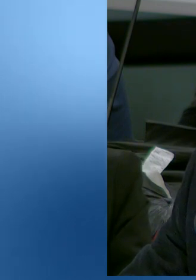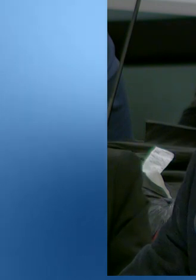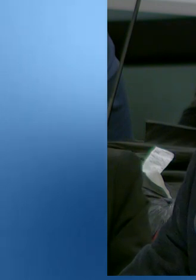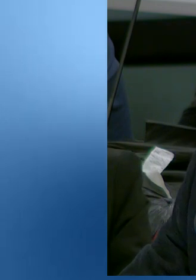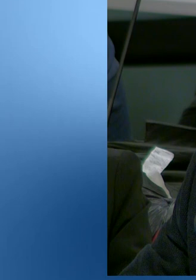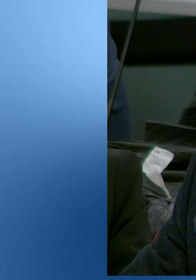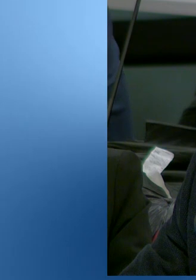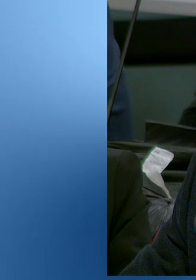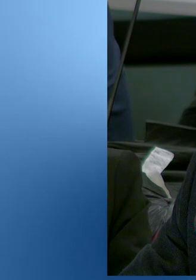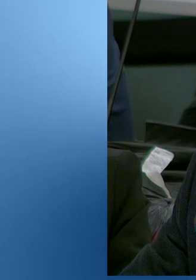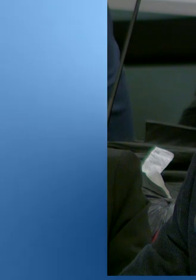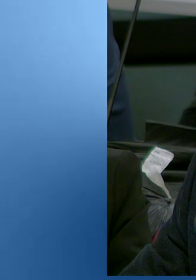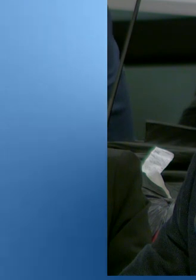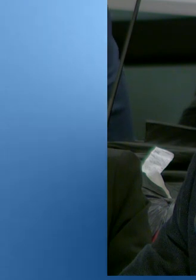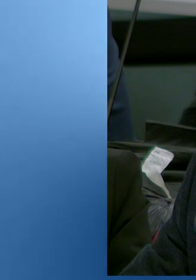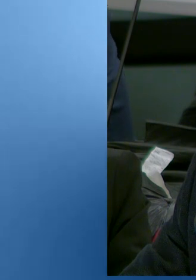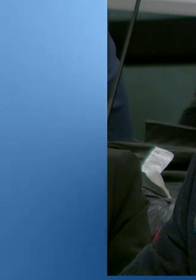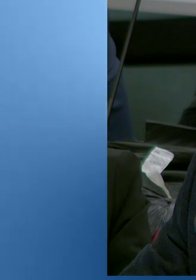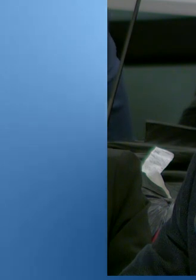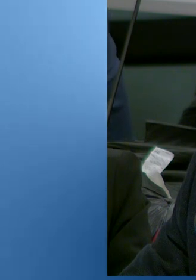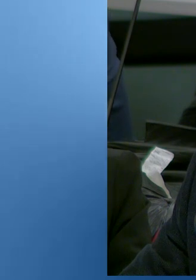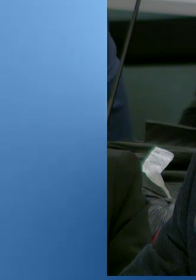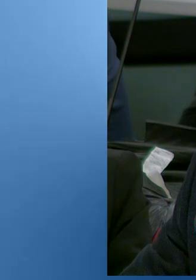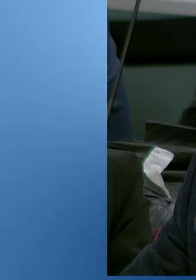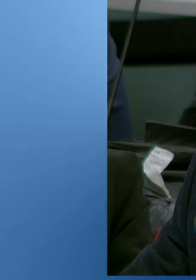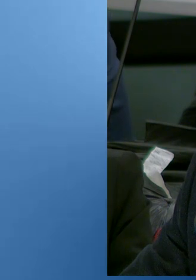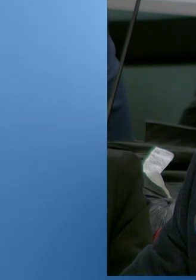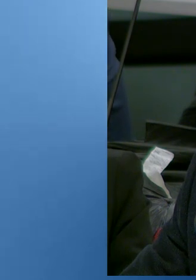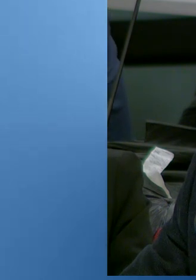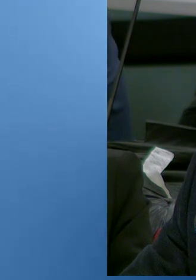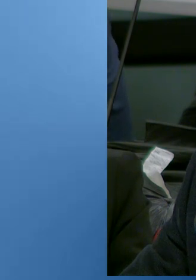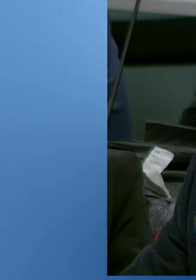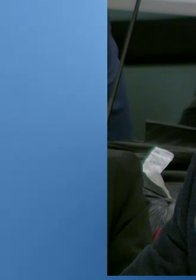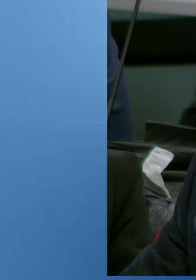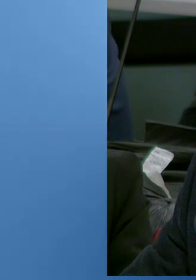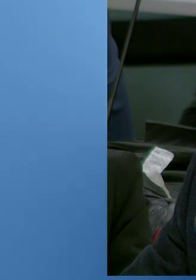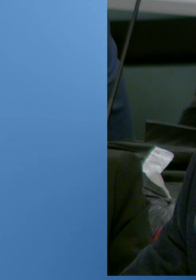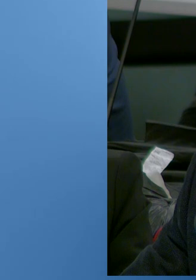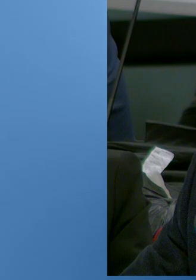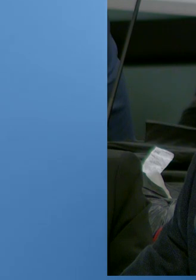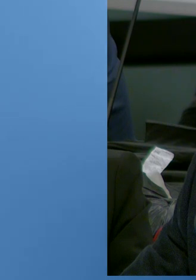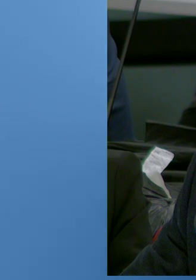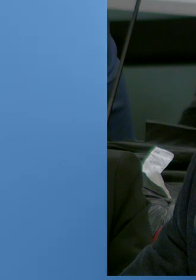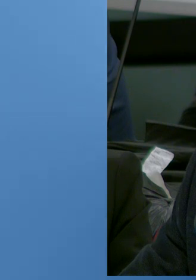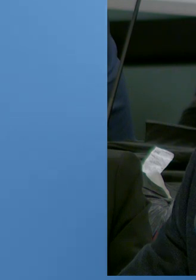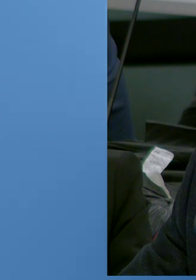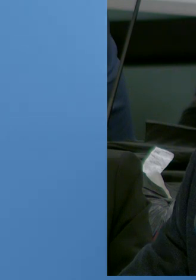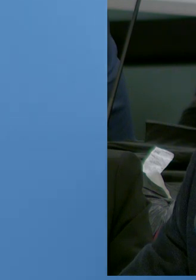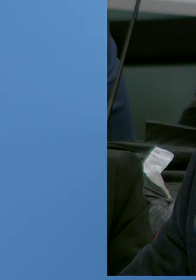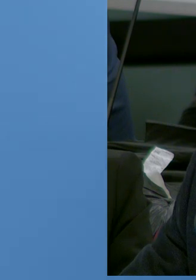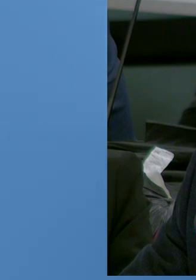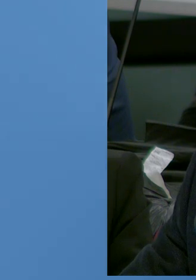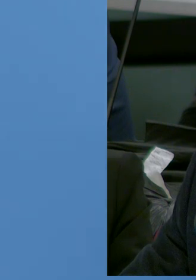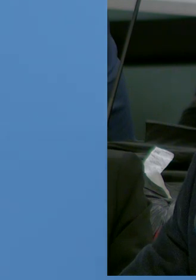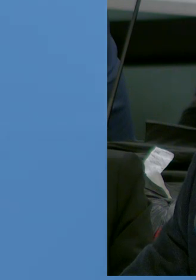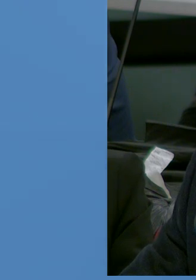le critère de l'ancienneté jouait un rôle important dans la présence au marché de Noël j'ajoute effectivement qu'il y a des commerçants